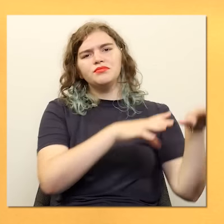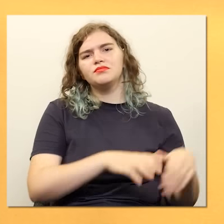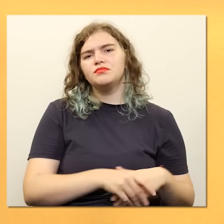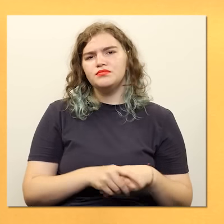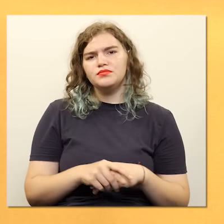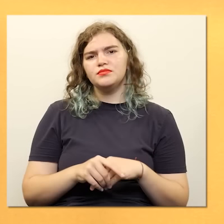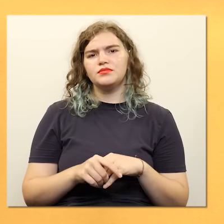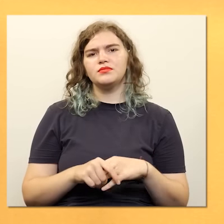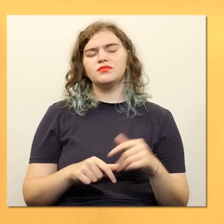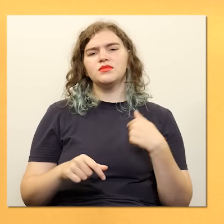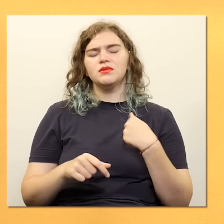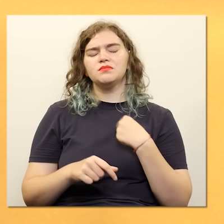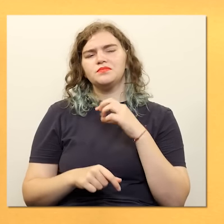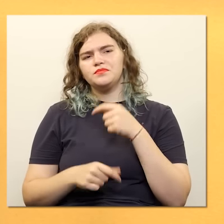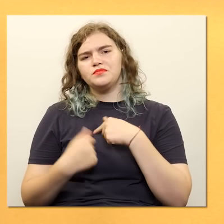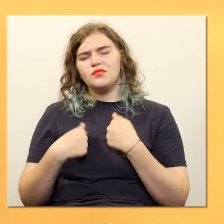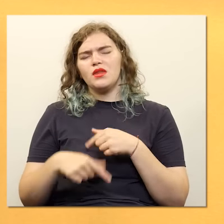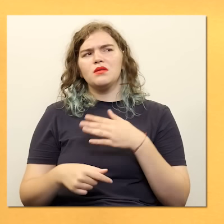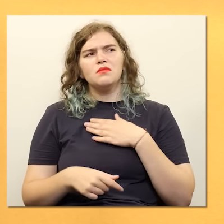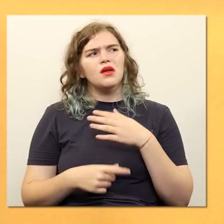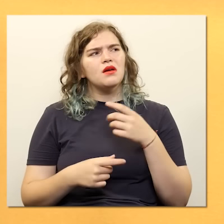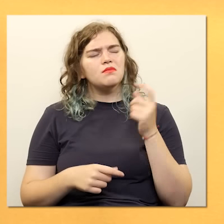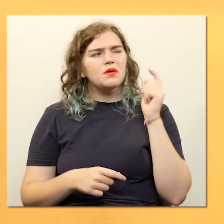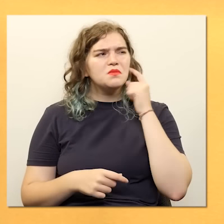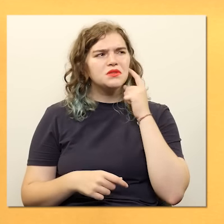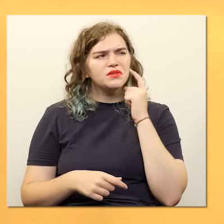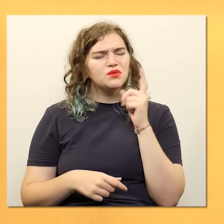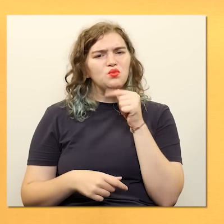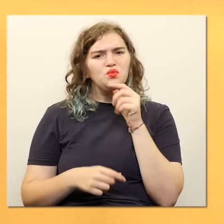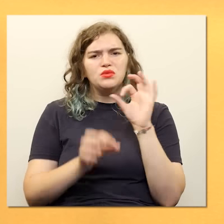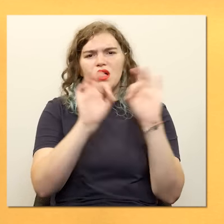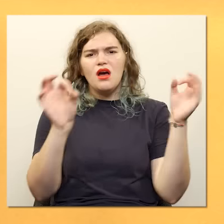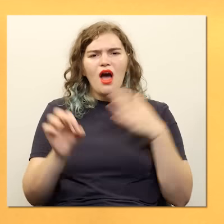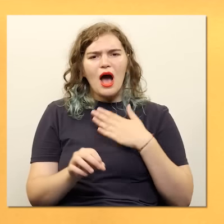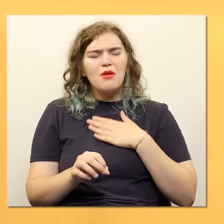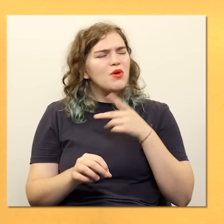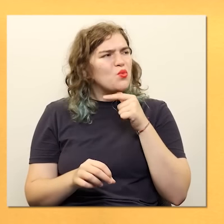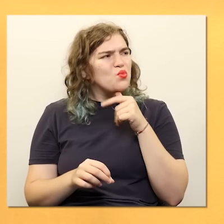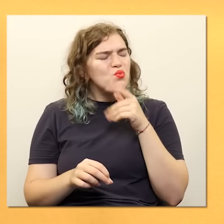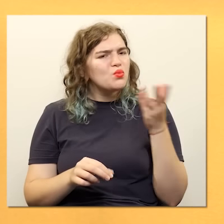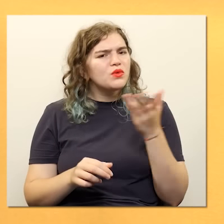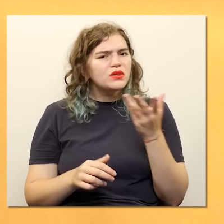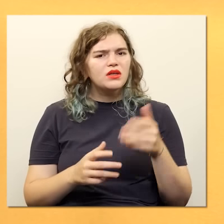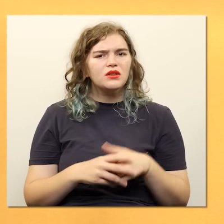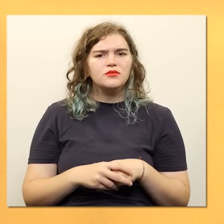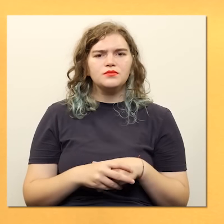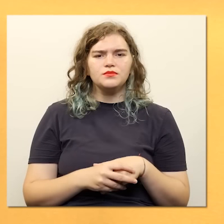rudă. Și atunci în inima mea s-a născut o întrebare. Da,